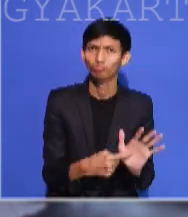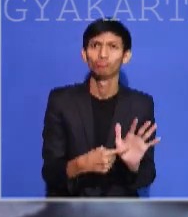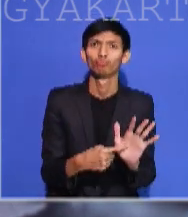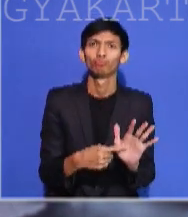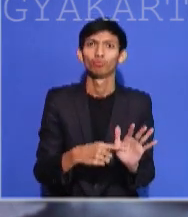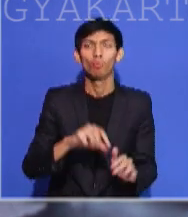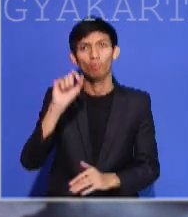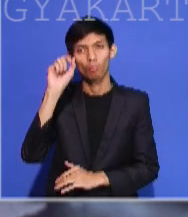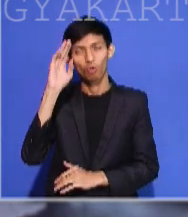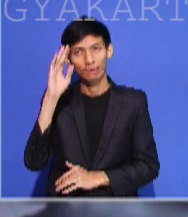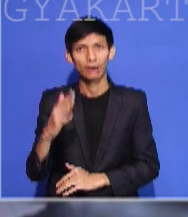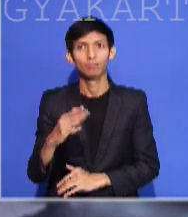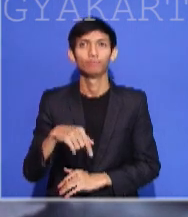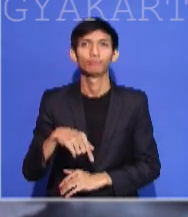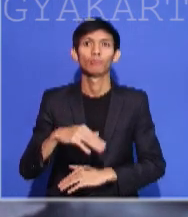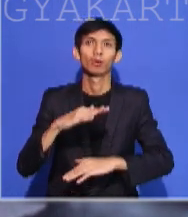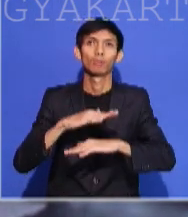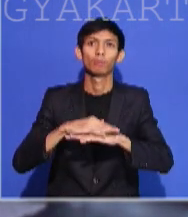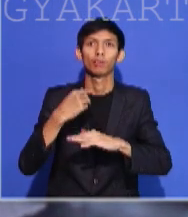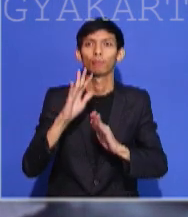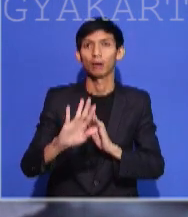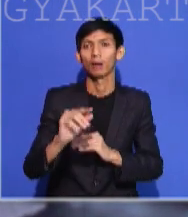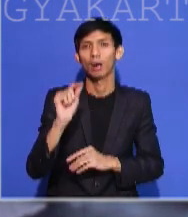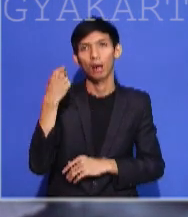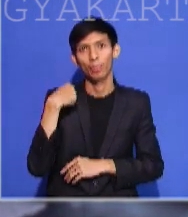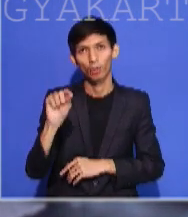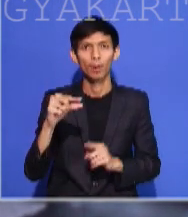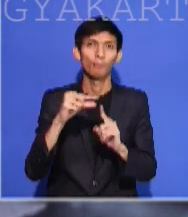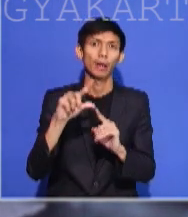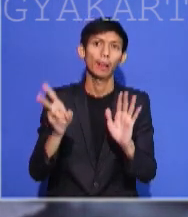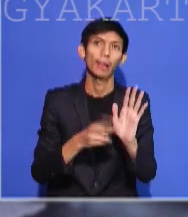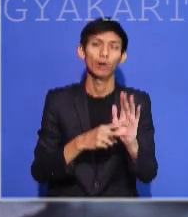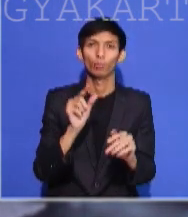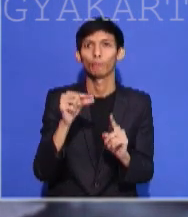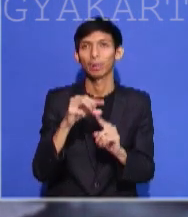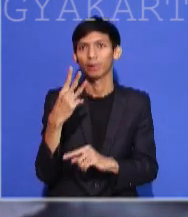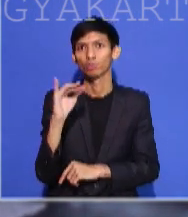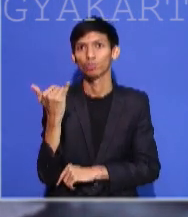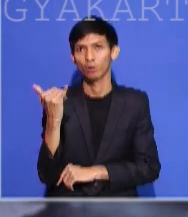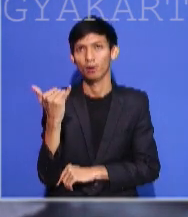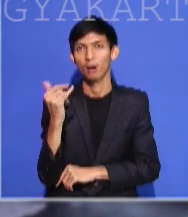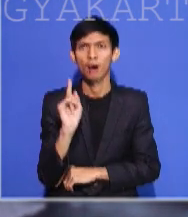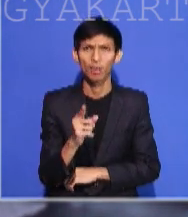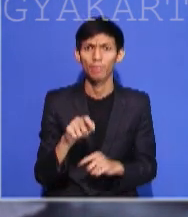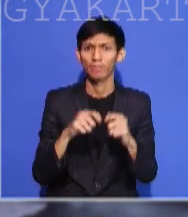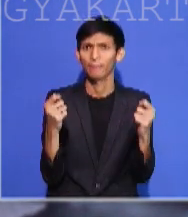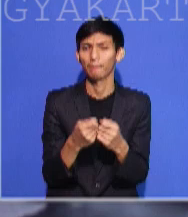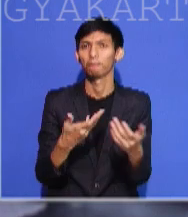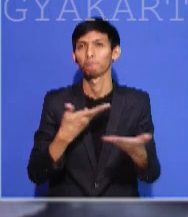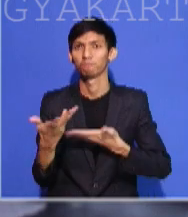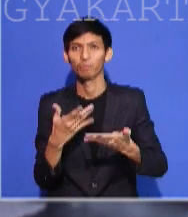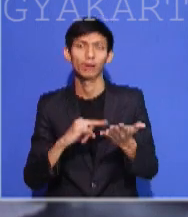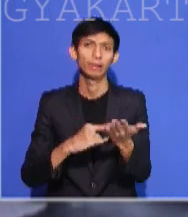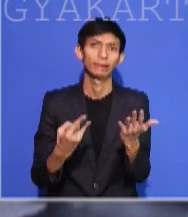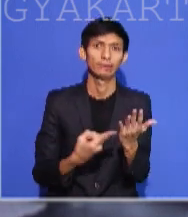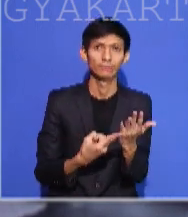siaga yang berlangsung di halaman Kantor PLN up3 Yogyakarta dengan diikuti jajaran manajemen tim pelayanan teknik dan